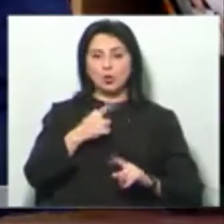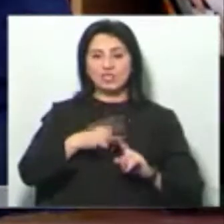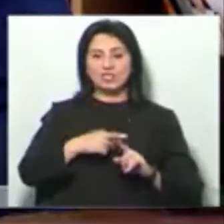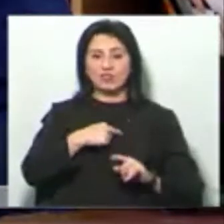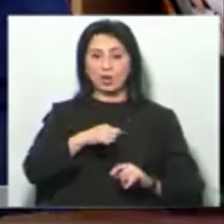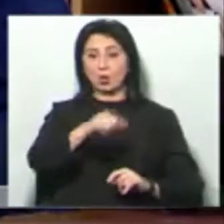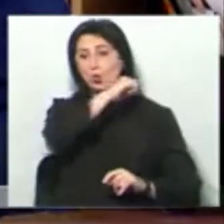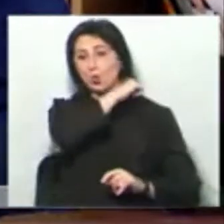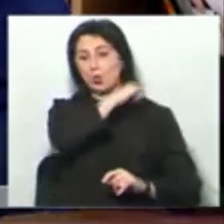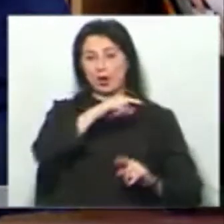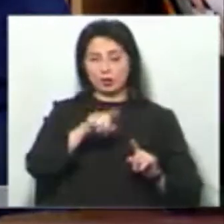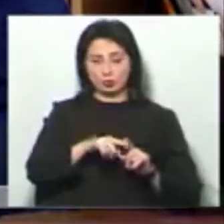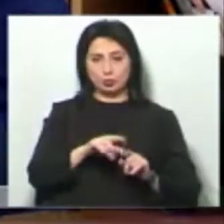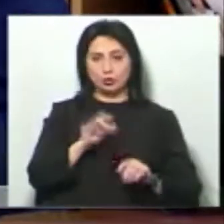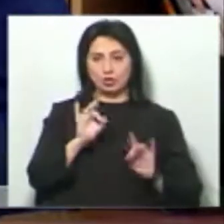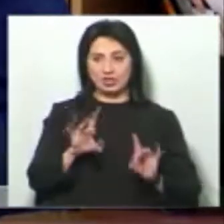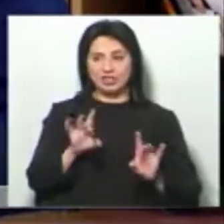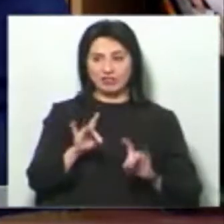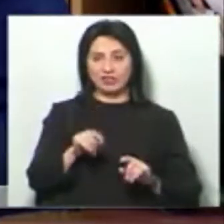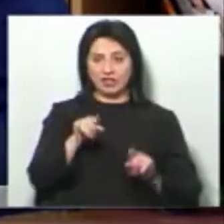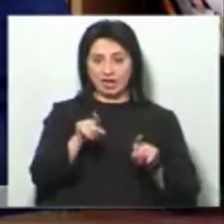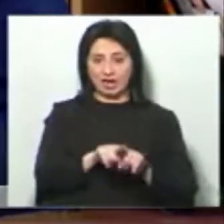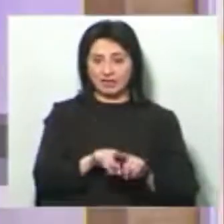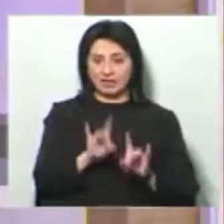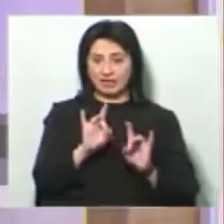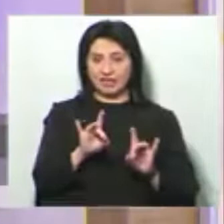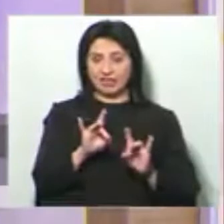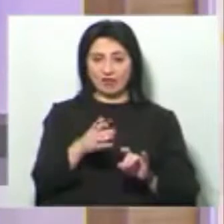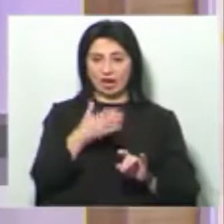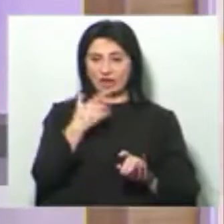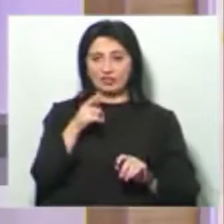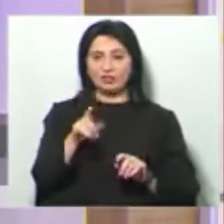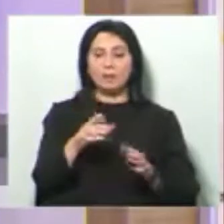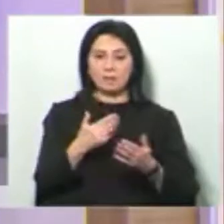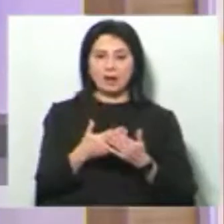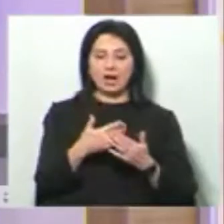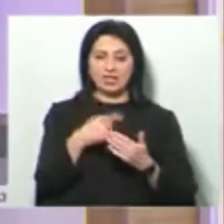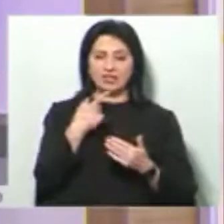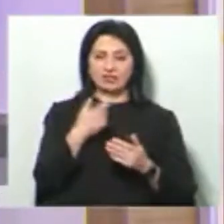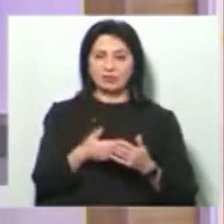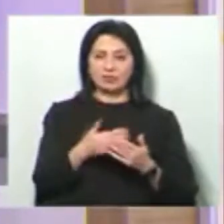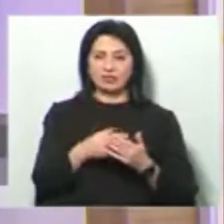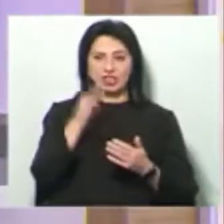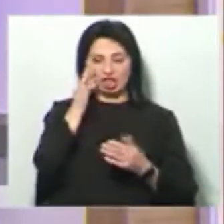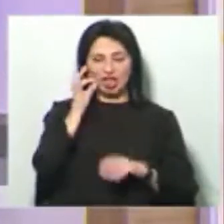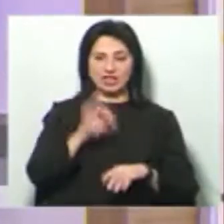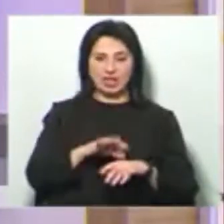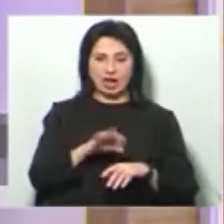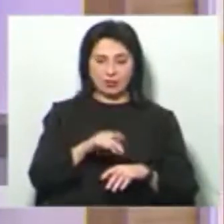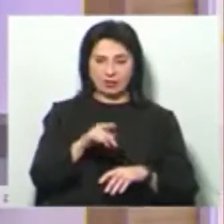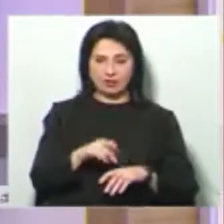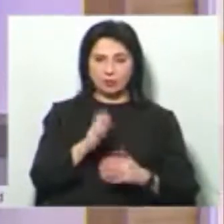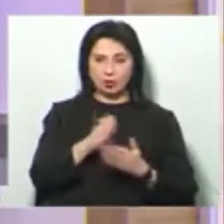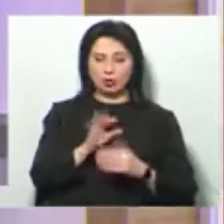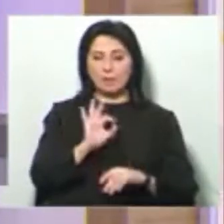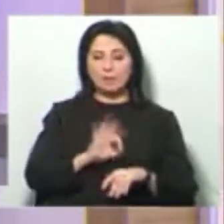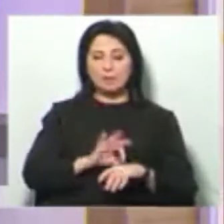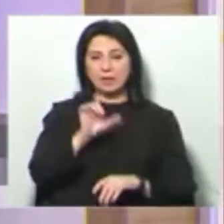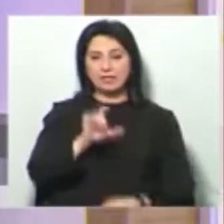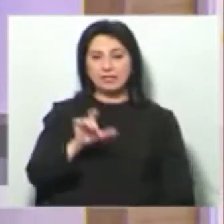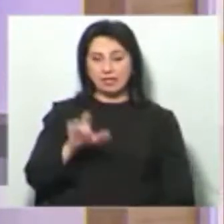უკან, მაშინაც კი, როდესაც ასეთი ტკივილი არ არის და თქვენ მაგალითად დაასახელეთ აი შაქრიანი დიაბეტის კონე